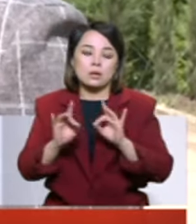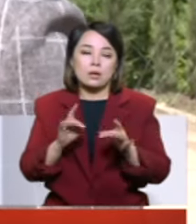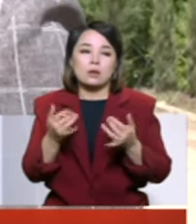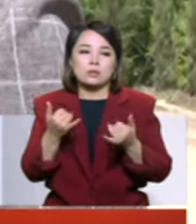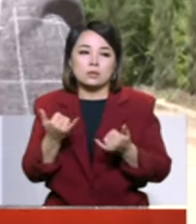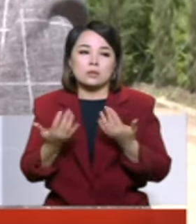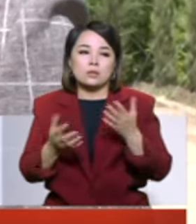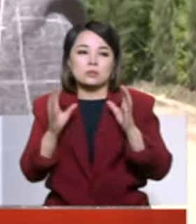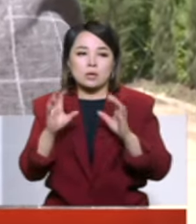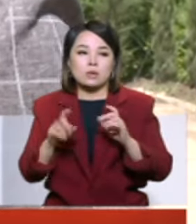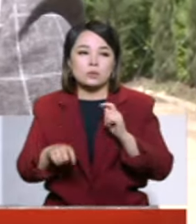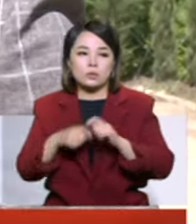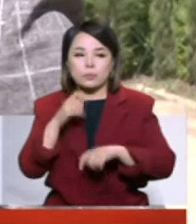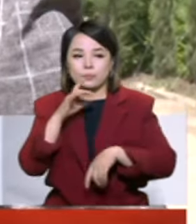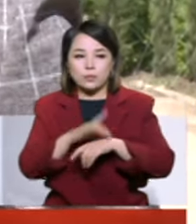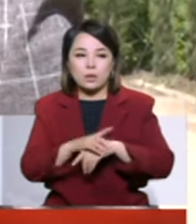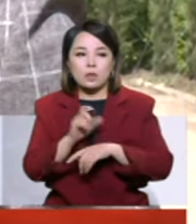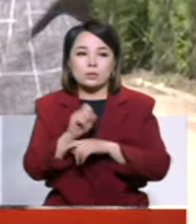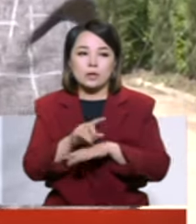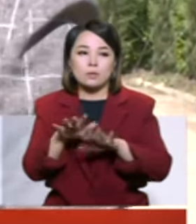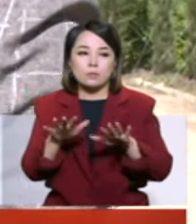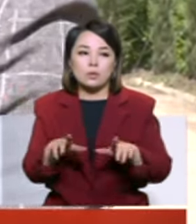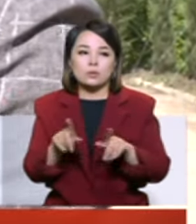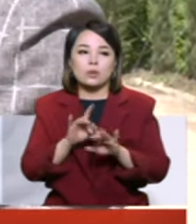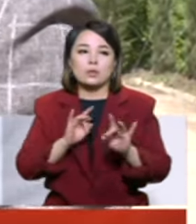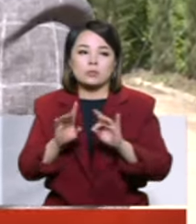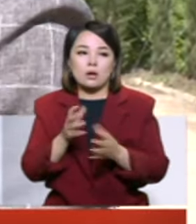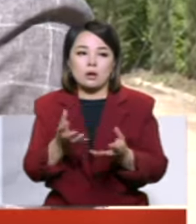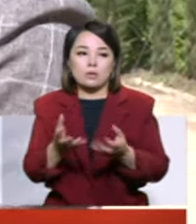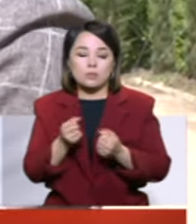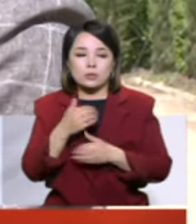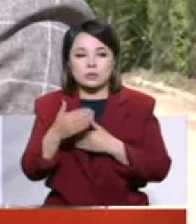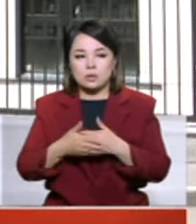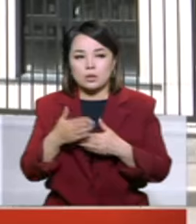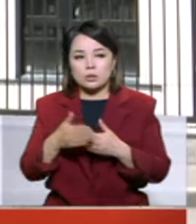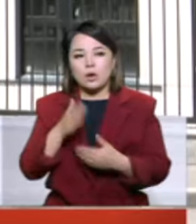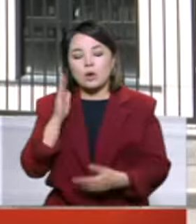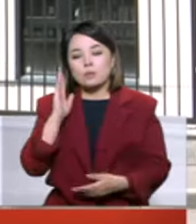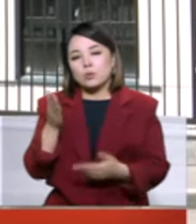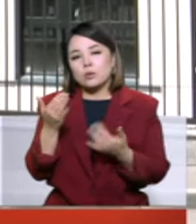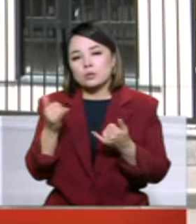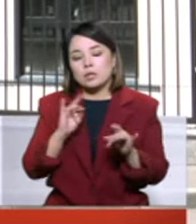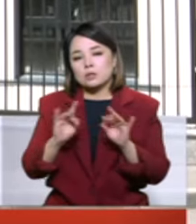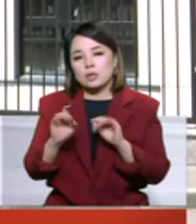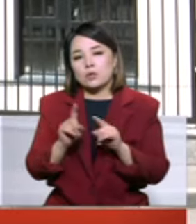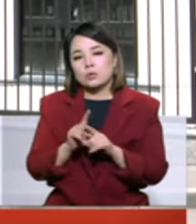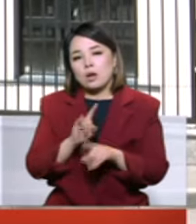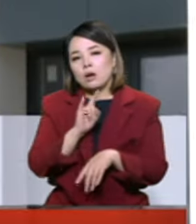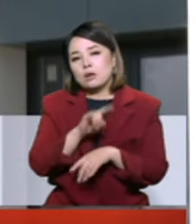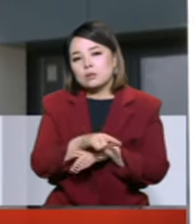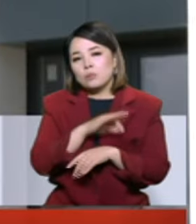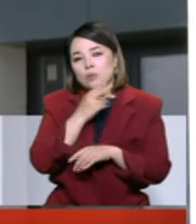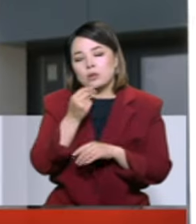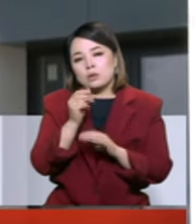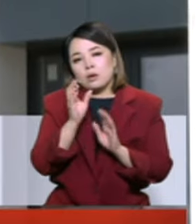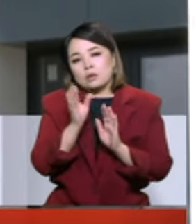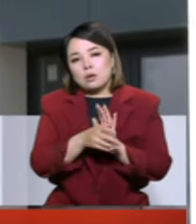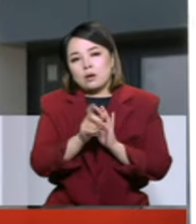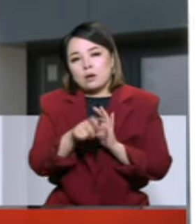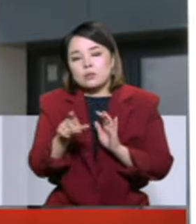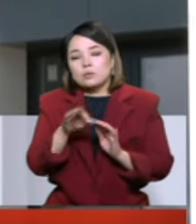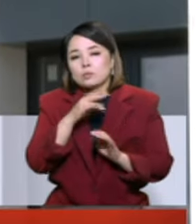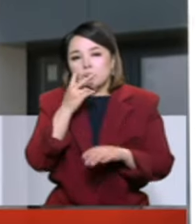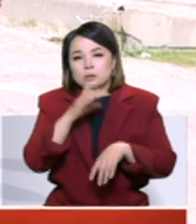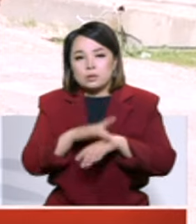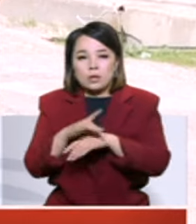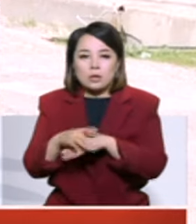бұл заңсыздық деп танылып, тапсырыс берген және сол жарнаманы қабылдағандар жауапқа тартылады. Осындай жарнамаларға алданып, қаржы құйып, сан соғып қалғандар